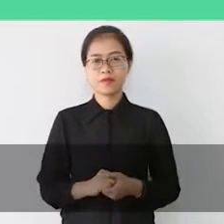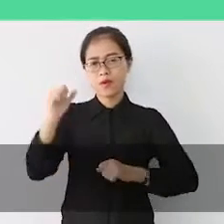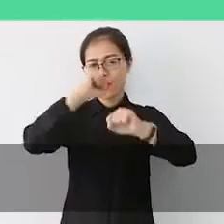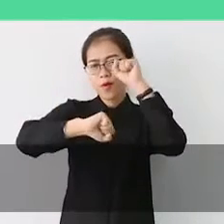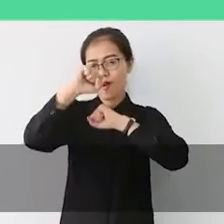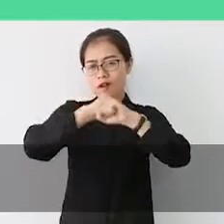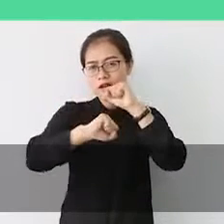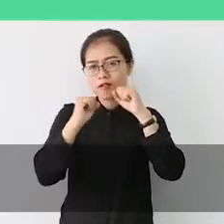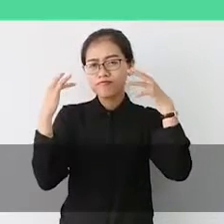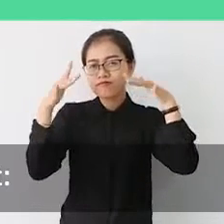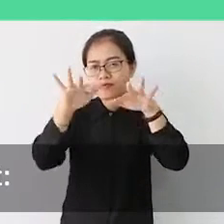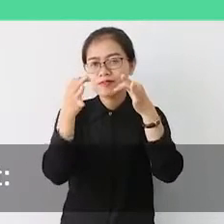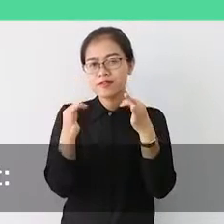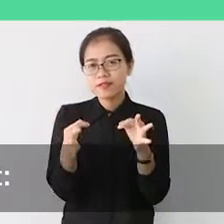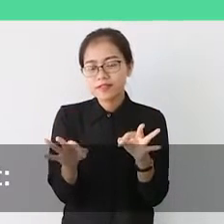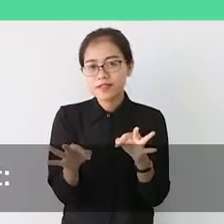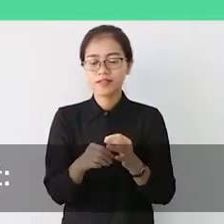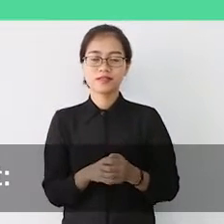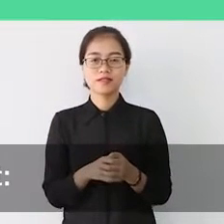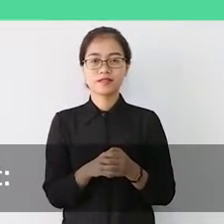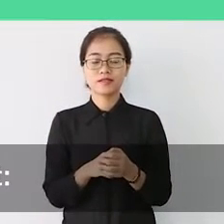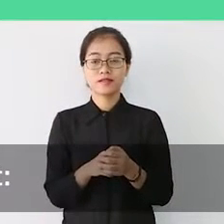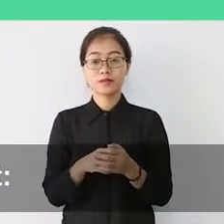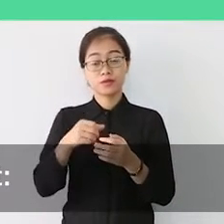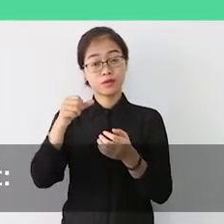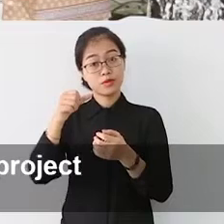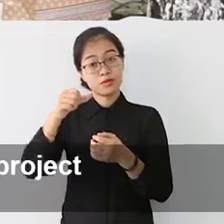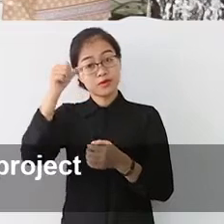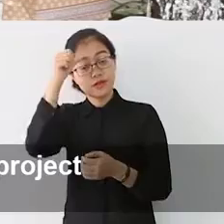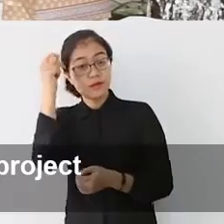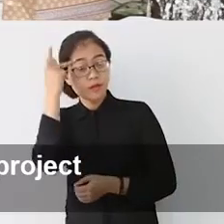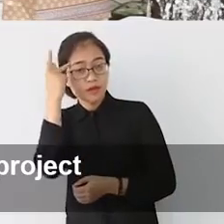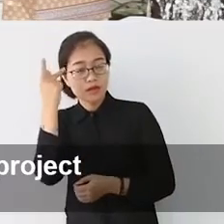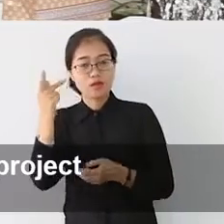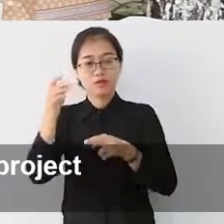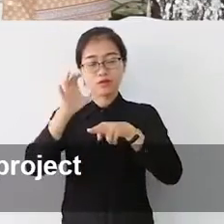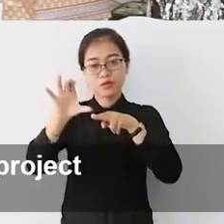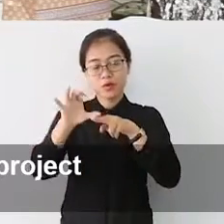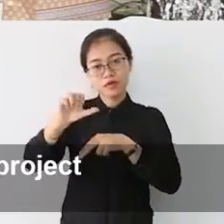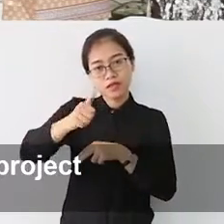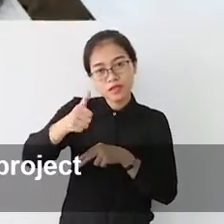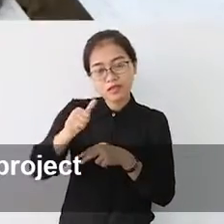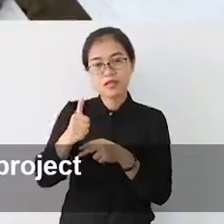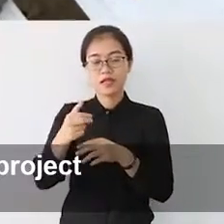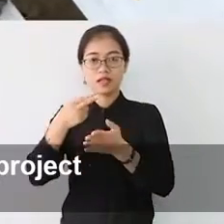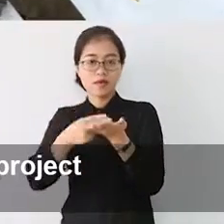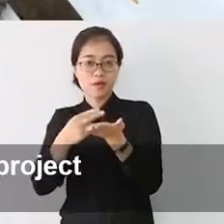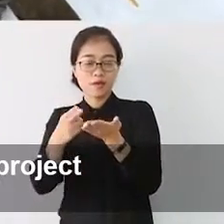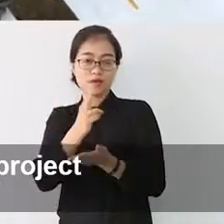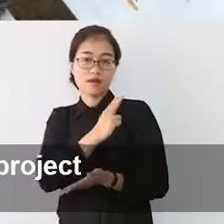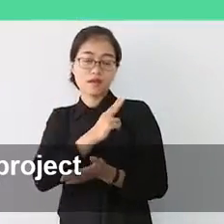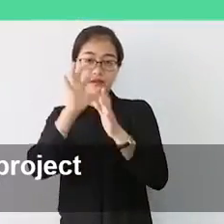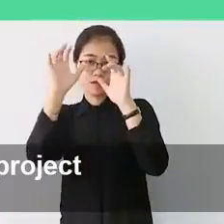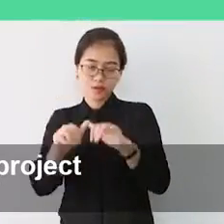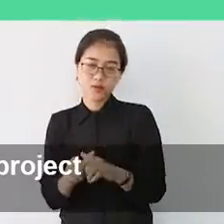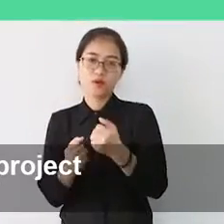sinh viên khuyết tật tham gia. Một số hoạt động dự án đã triển khai là hỗ trợ đánh giá nhu cầu và lập kế hoạch cá nhân cho sinh viên khuyết